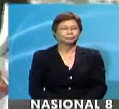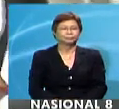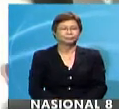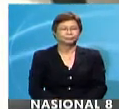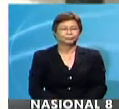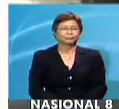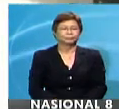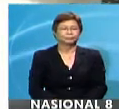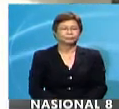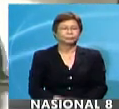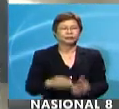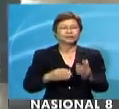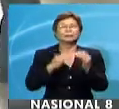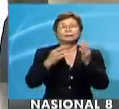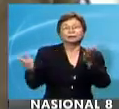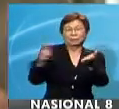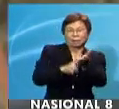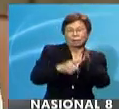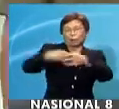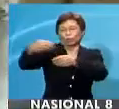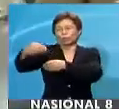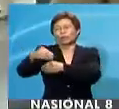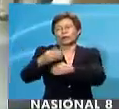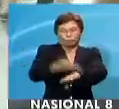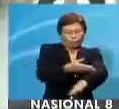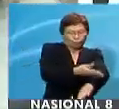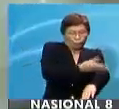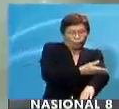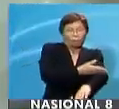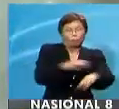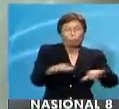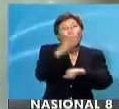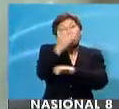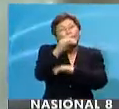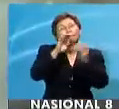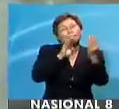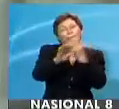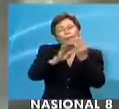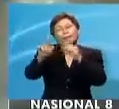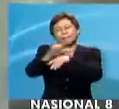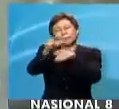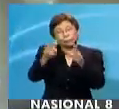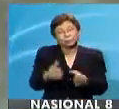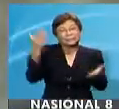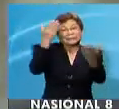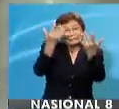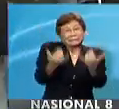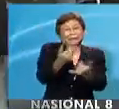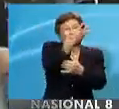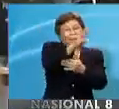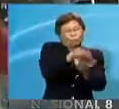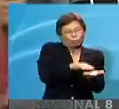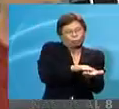semuanya menerusi satu kenyataan yang dikeluarkan penambahan itu dilakukan hasil maklum balas pelanggan setakat ini 16